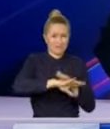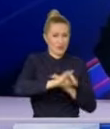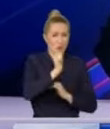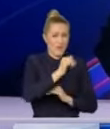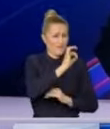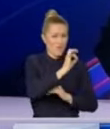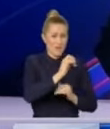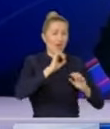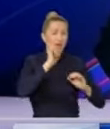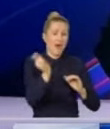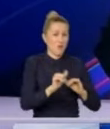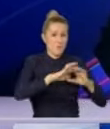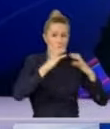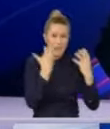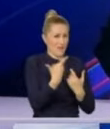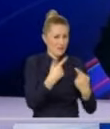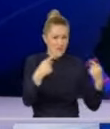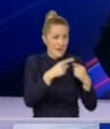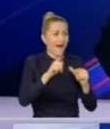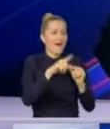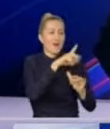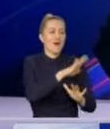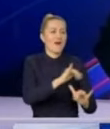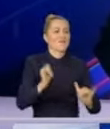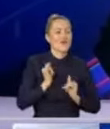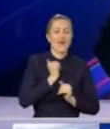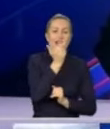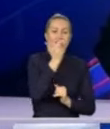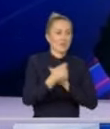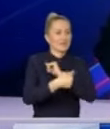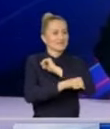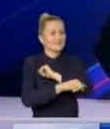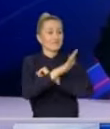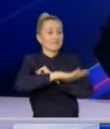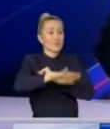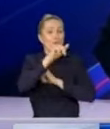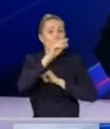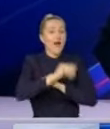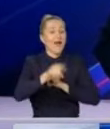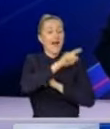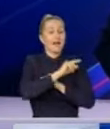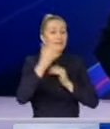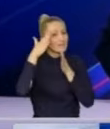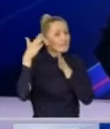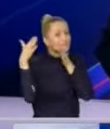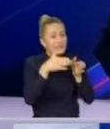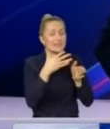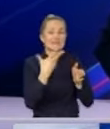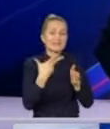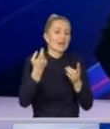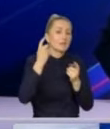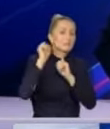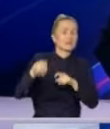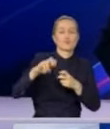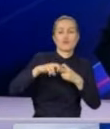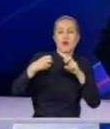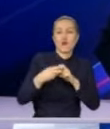Europejskiego, ale jednocześnie wygodny temat zastępczy, którym brukselskie elity chcą odwrócić uwagę od problemów wspólnoty, na